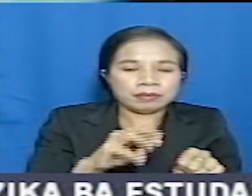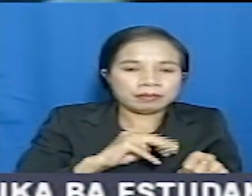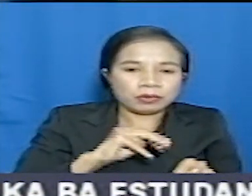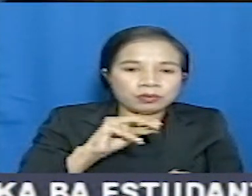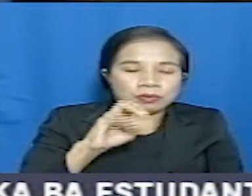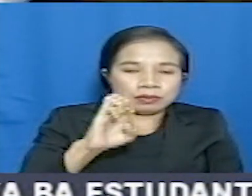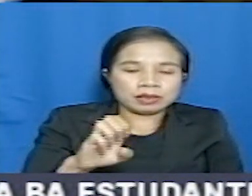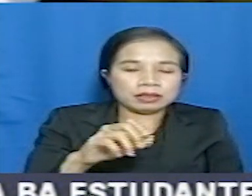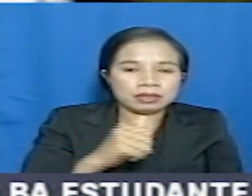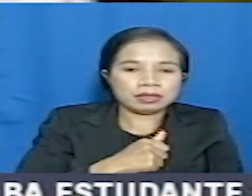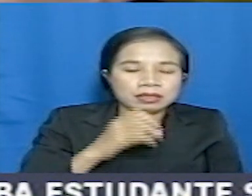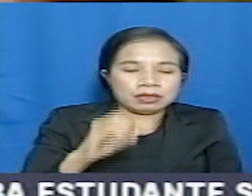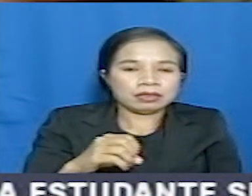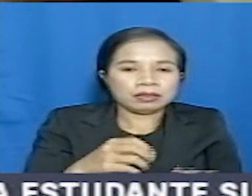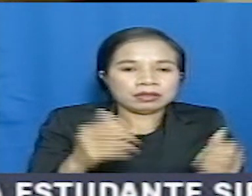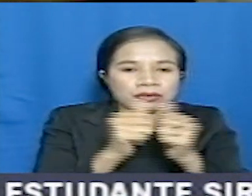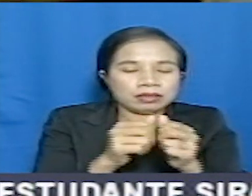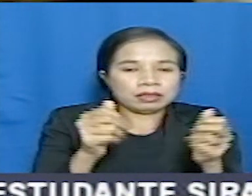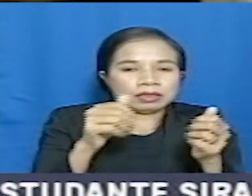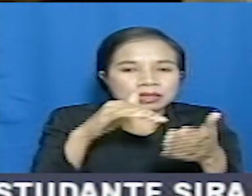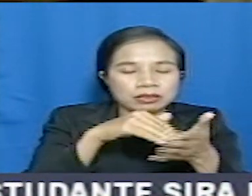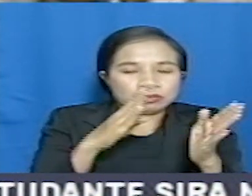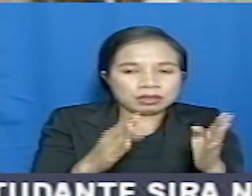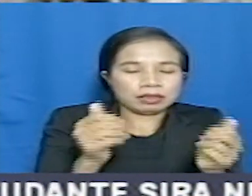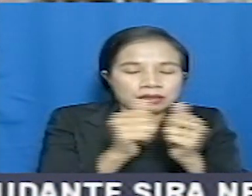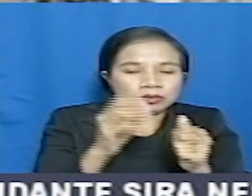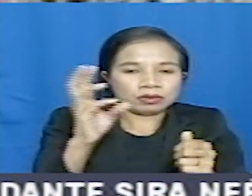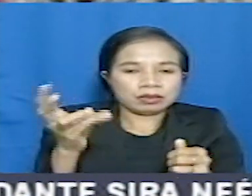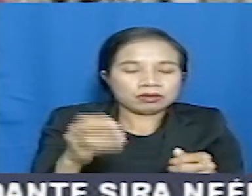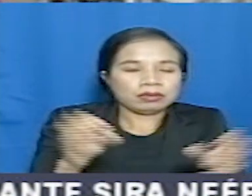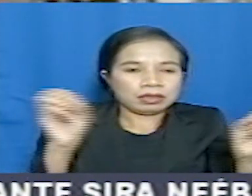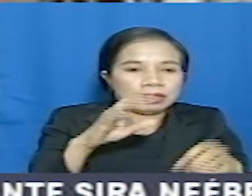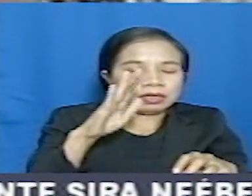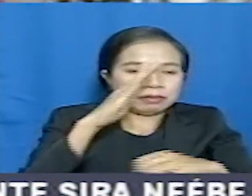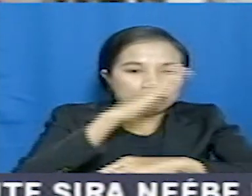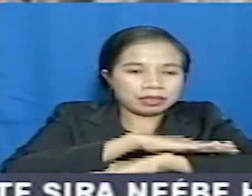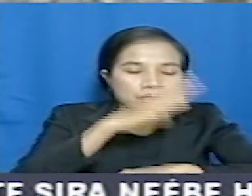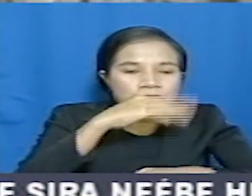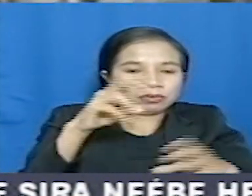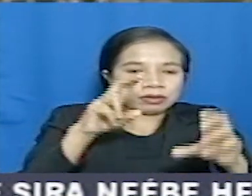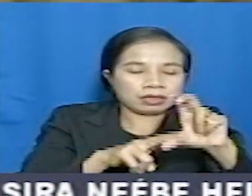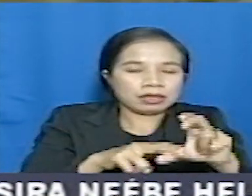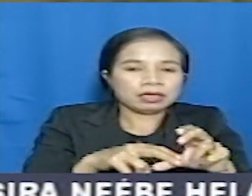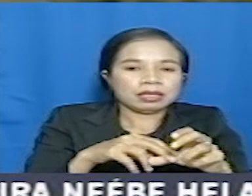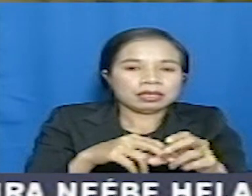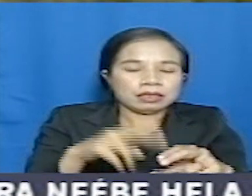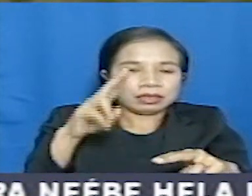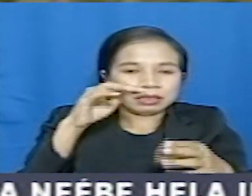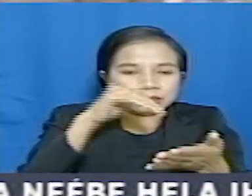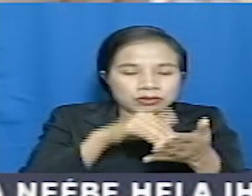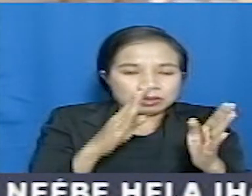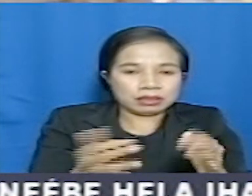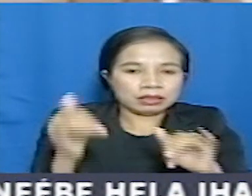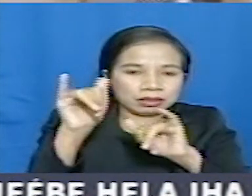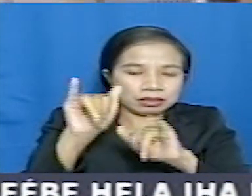total estudante hamotuk ne nolu durante ne la iha meza no menos cadeira, nune implika estudante sira tuir deit iha rai, hodi